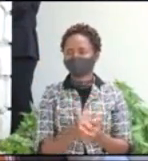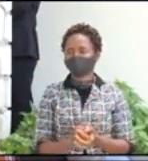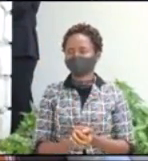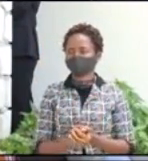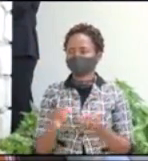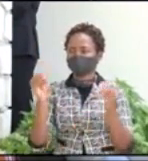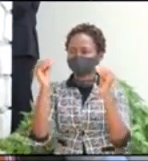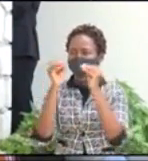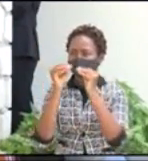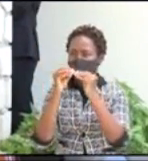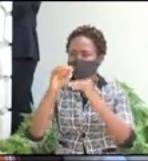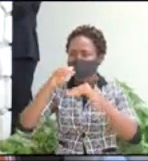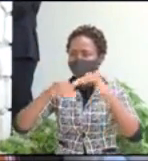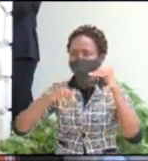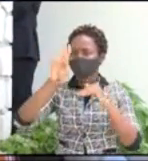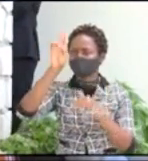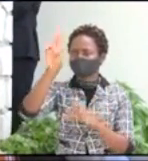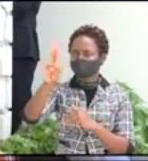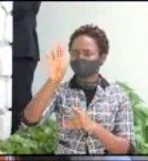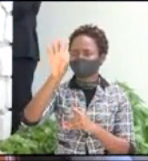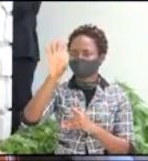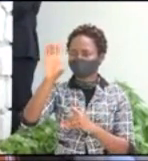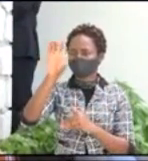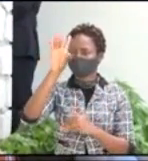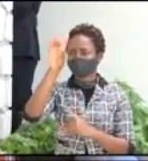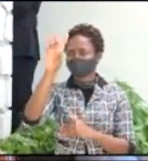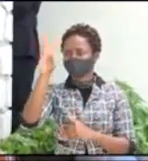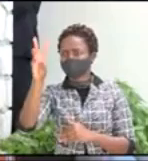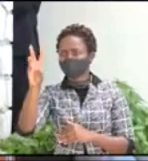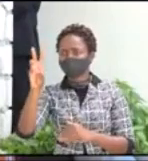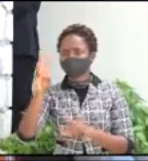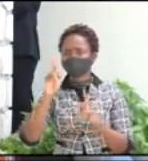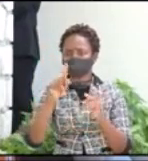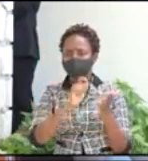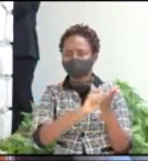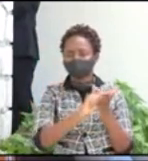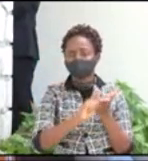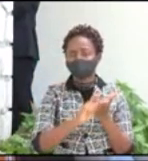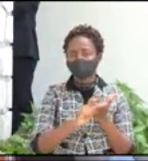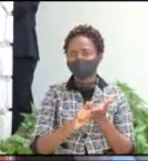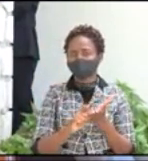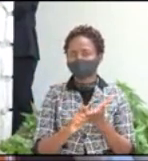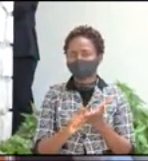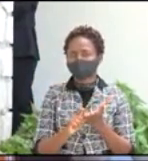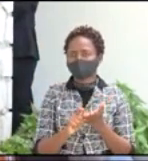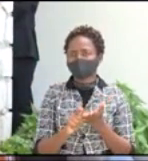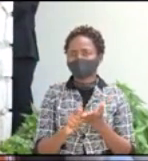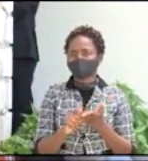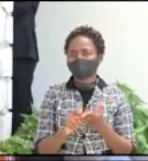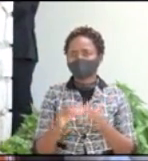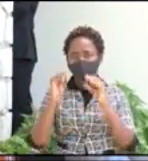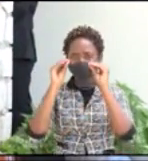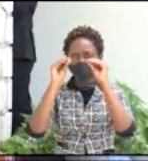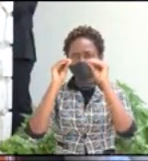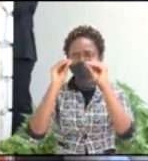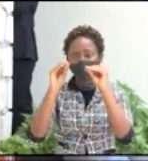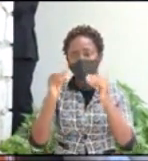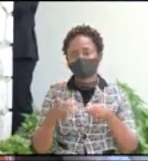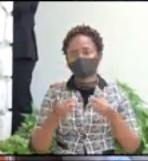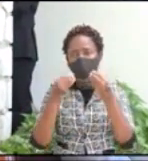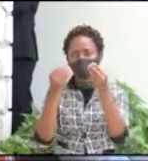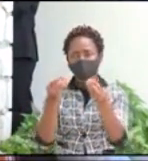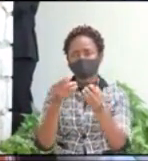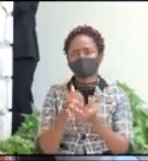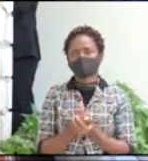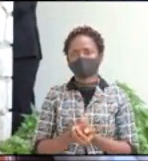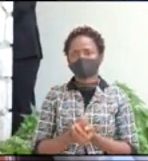plus passer 286 partis politiques inscrits. Moi-même, seul ça me donne nous comme conseil, monsieur dame parti politique, si